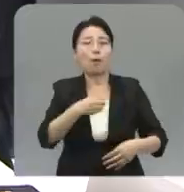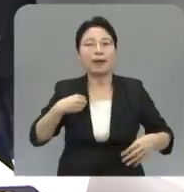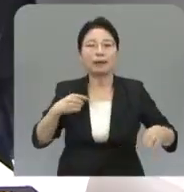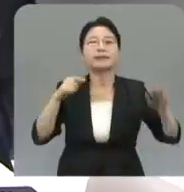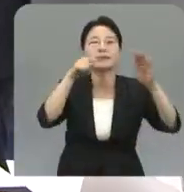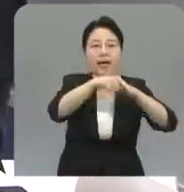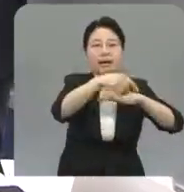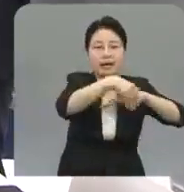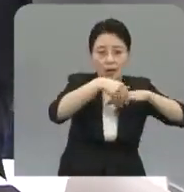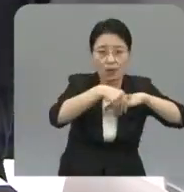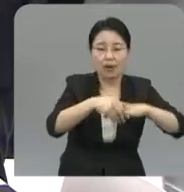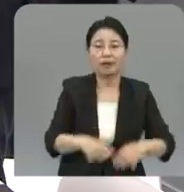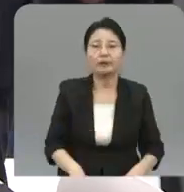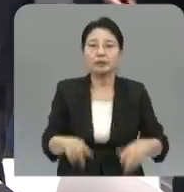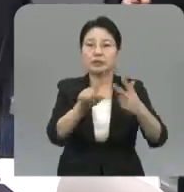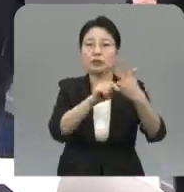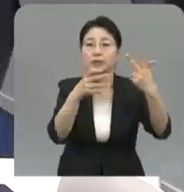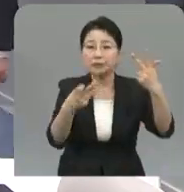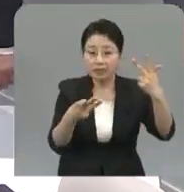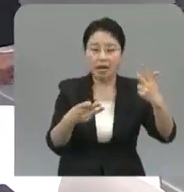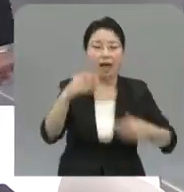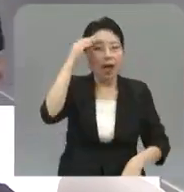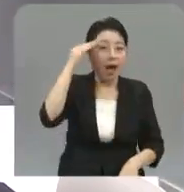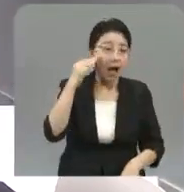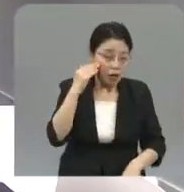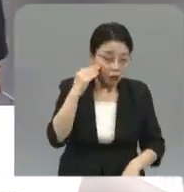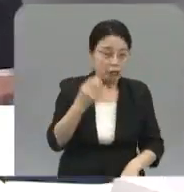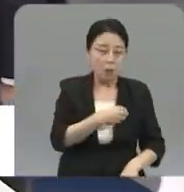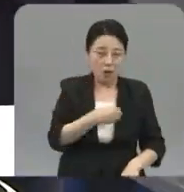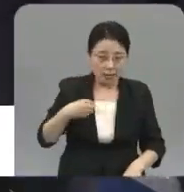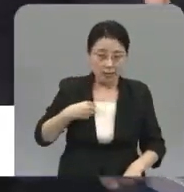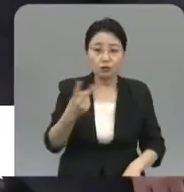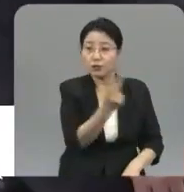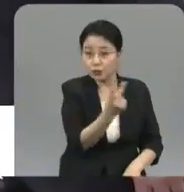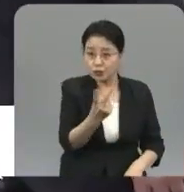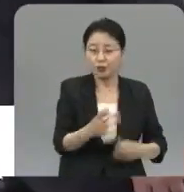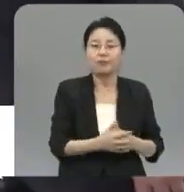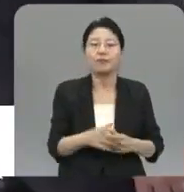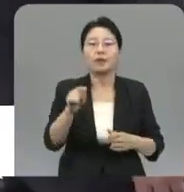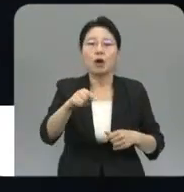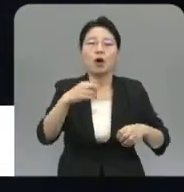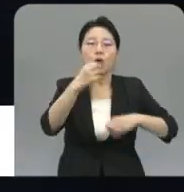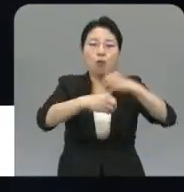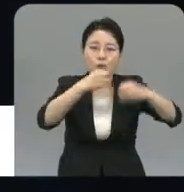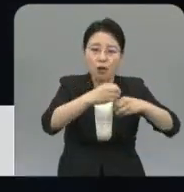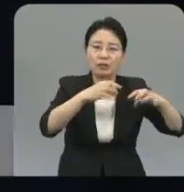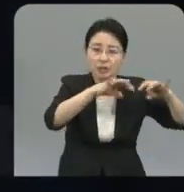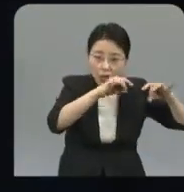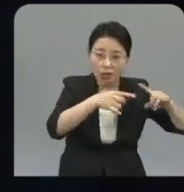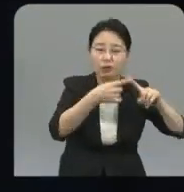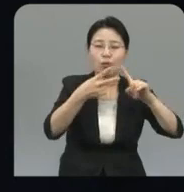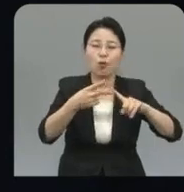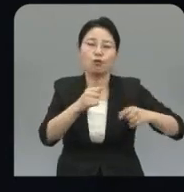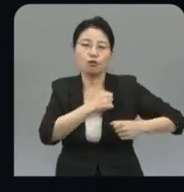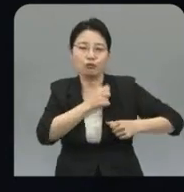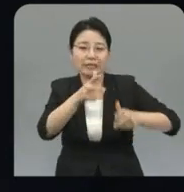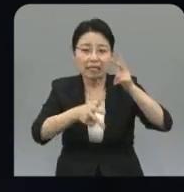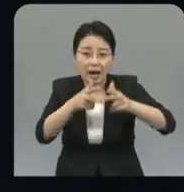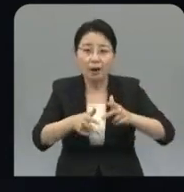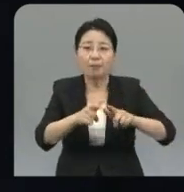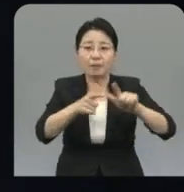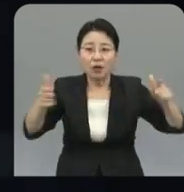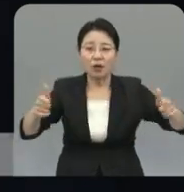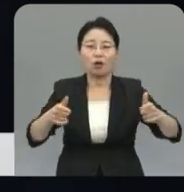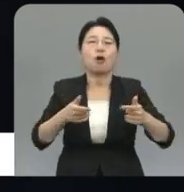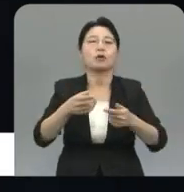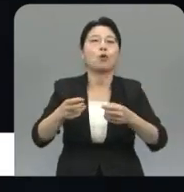l'environnement il a également promis de stopper immédiatement ce plan en cas de taux radioactif non conforme au standard cependant le chef